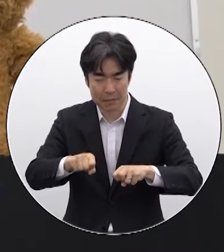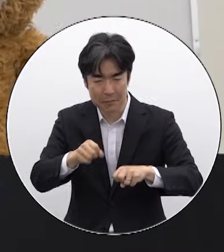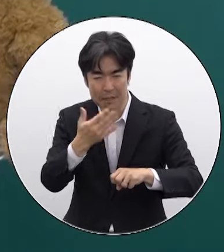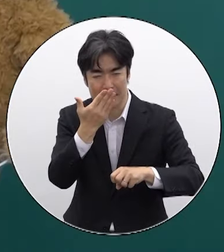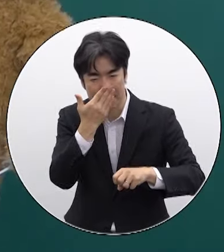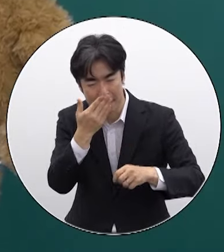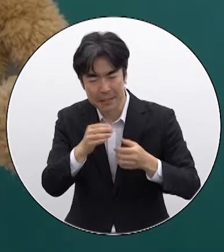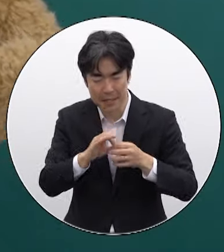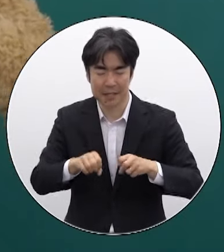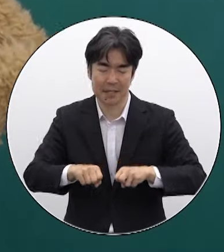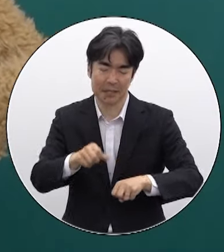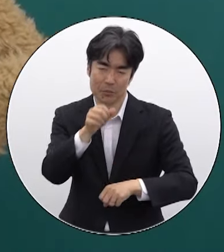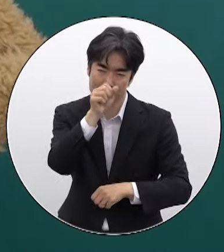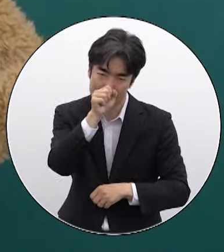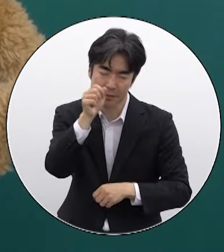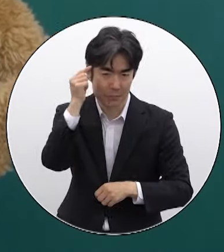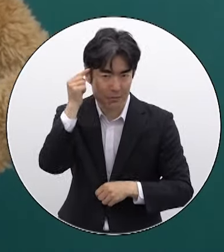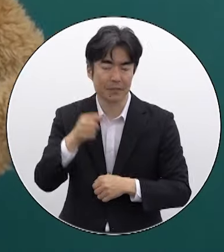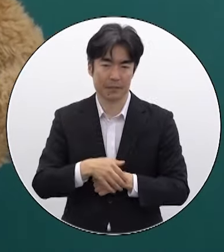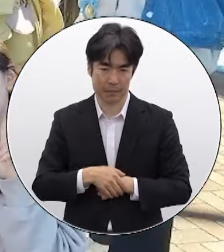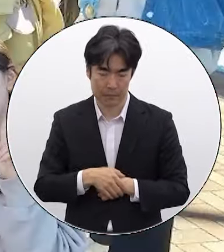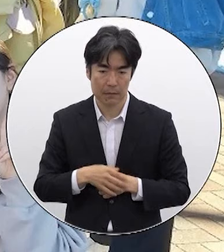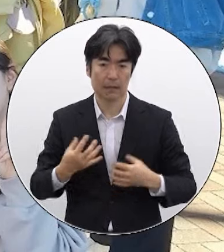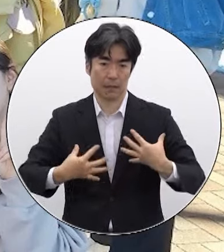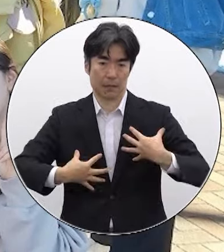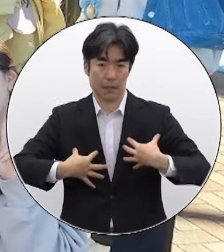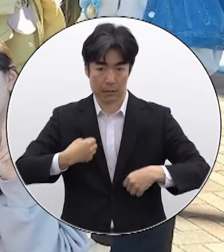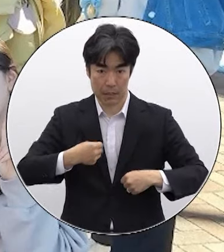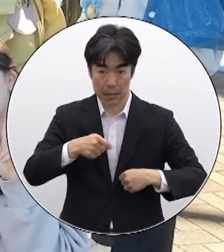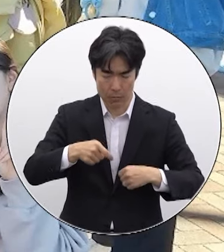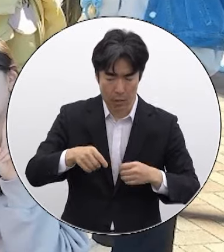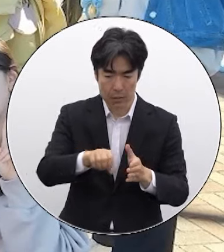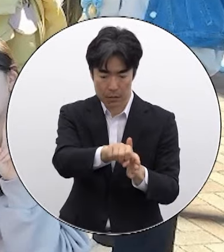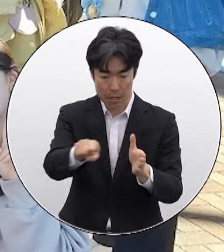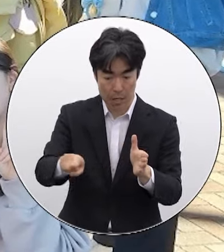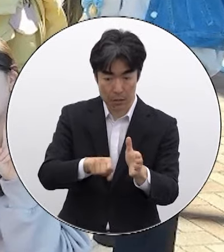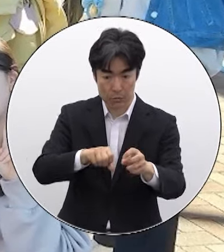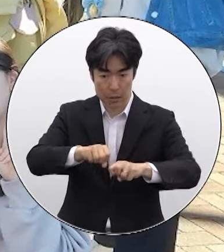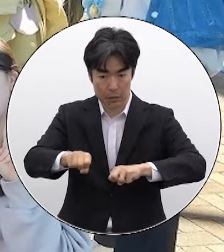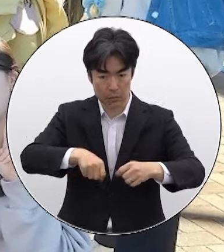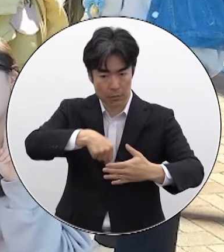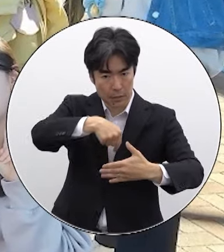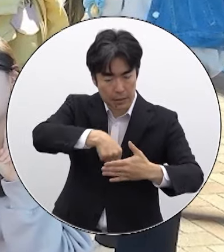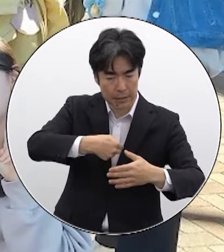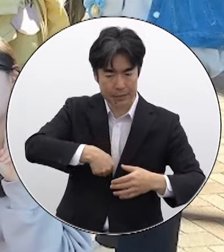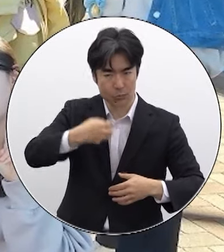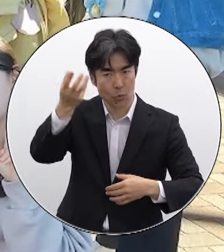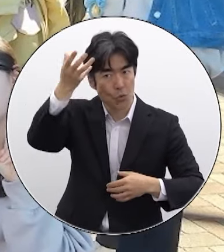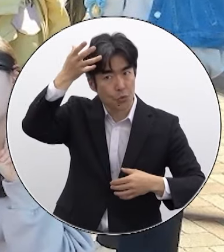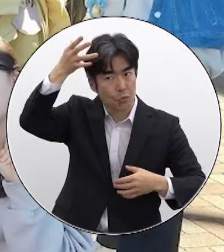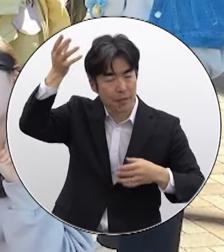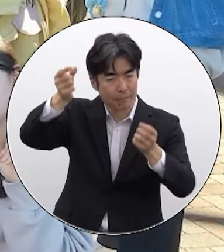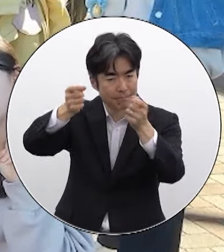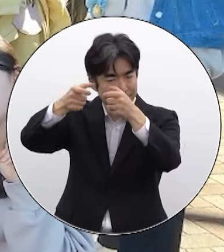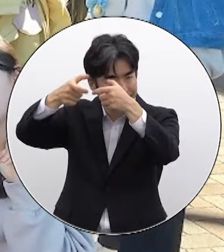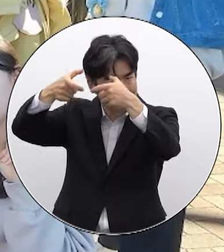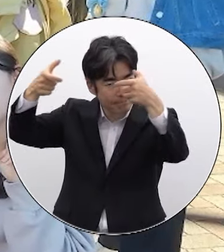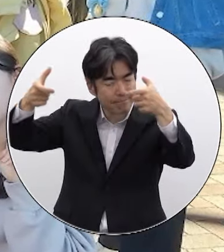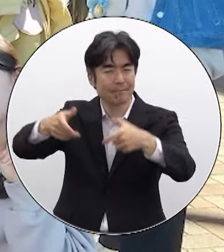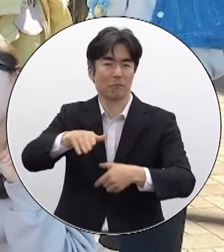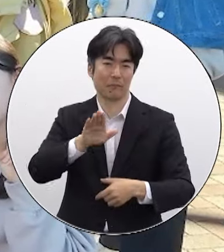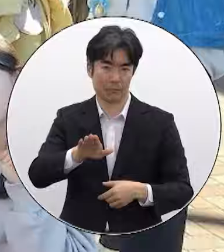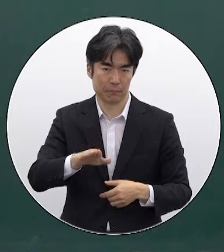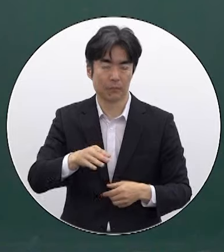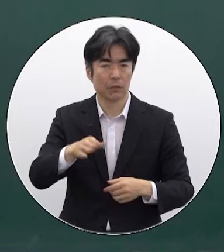なんかやってよかったって思ったので、はい、 学生たちはサークル活動を通して夢を膨らませています